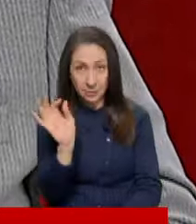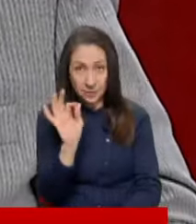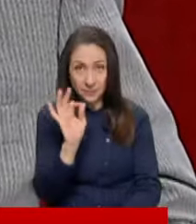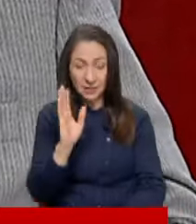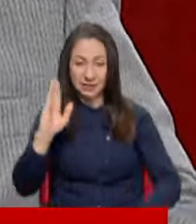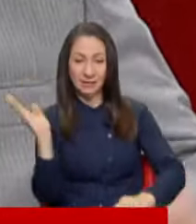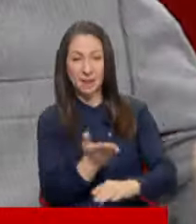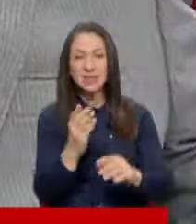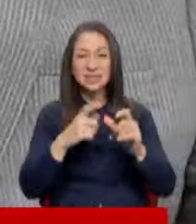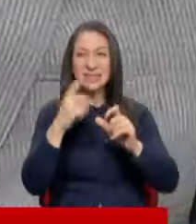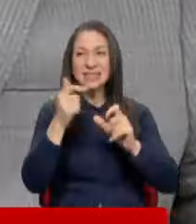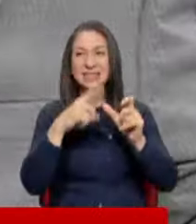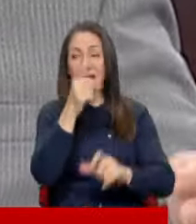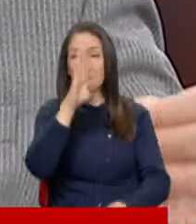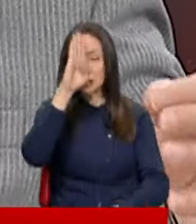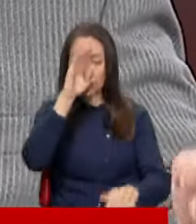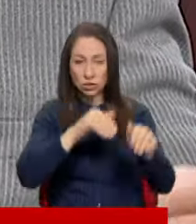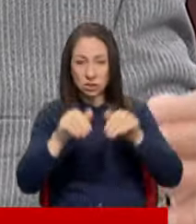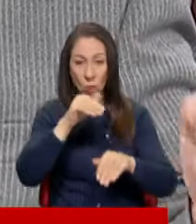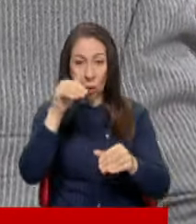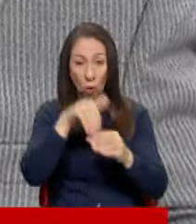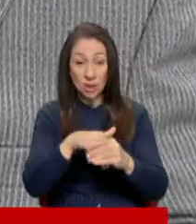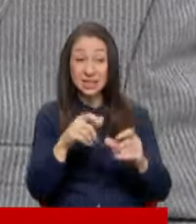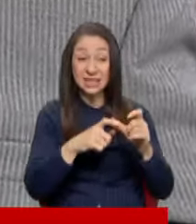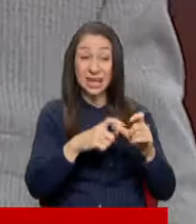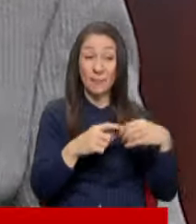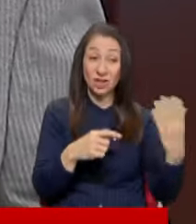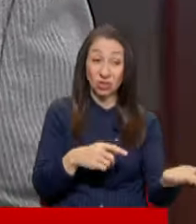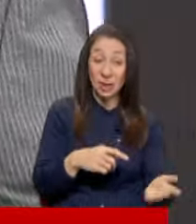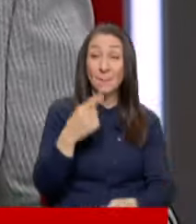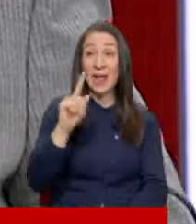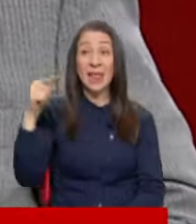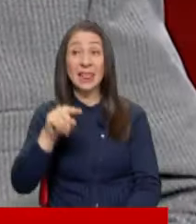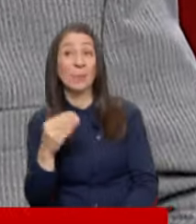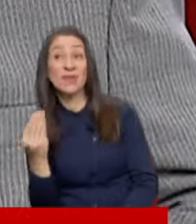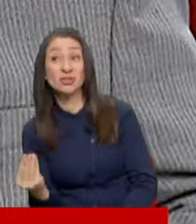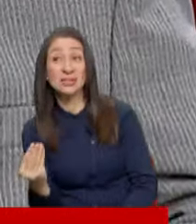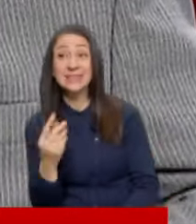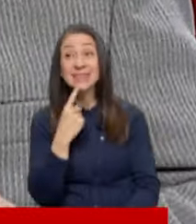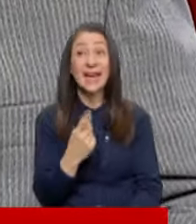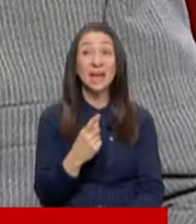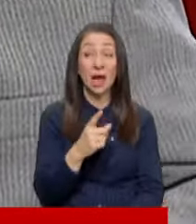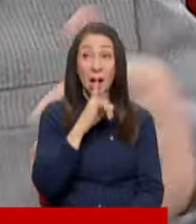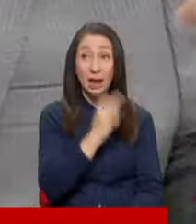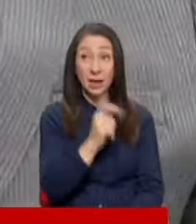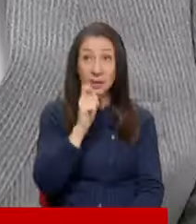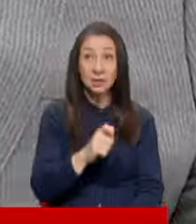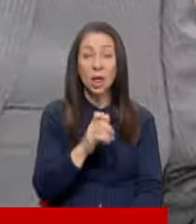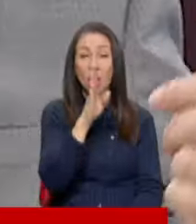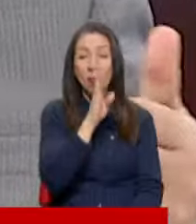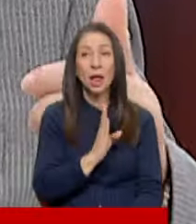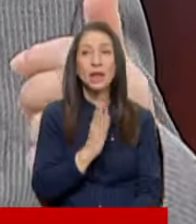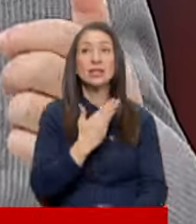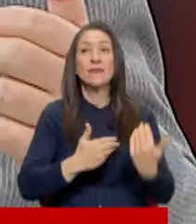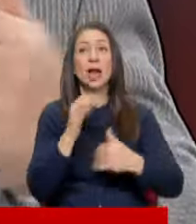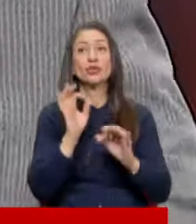darbeci sisiye İstanbul seçimlerinde oyunu sisi'ye mi vereceksin Binali Yıldırım'a mı vereceksin derken hakaret etti kalktı